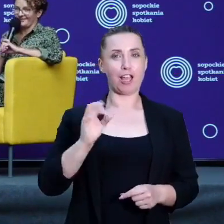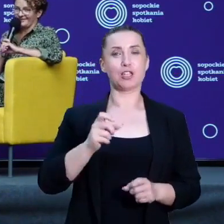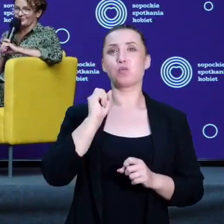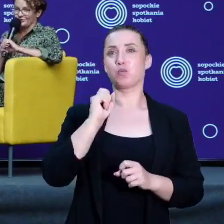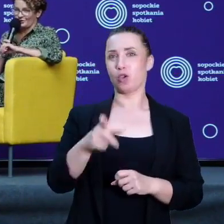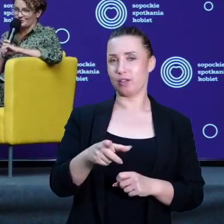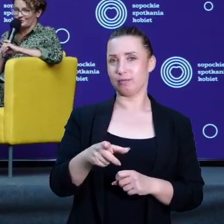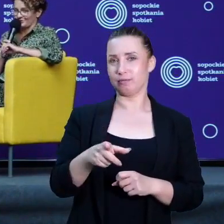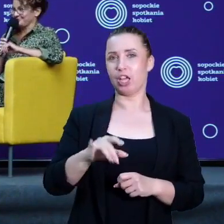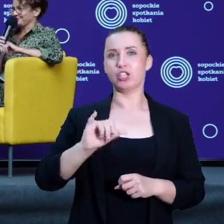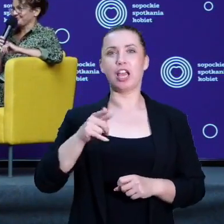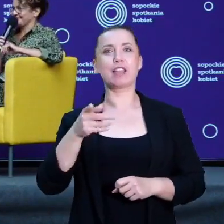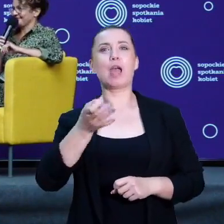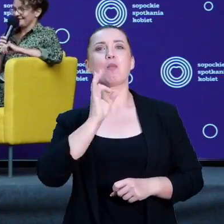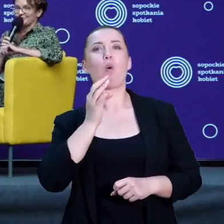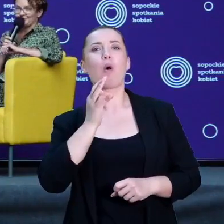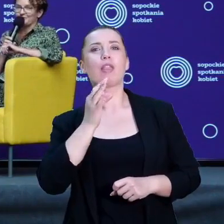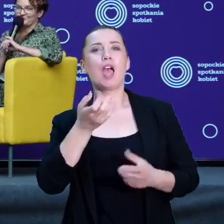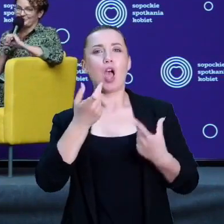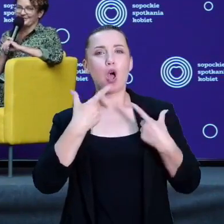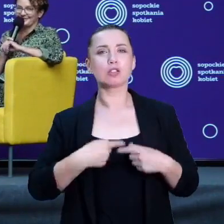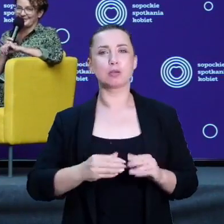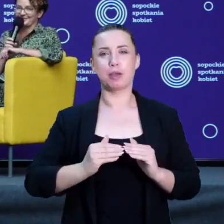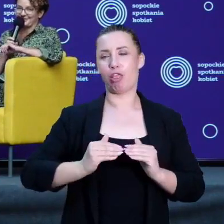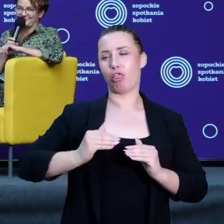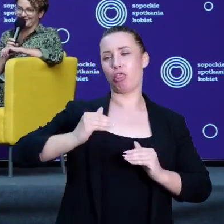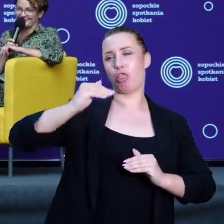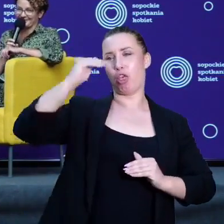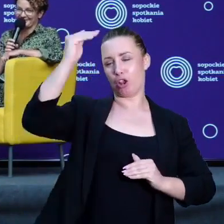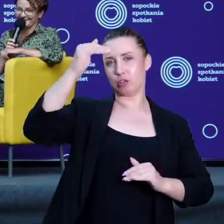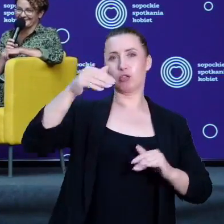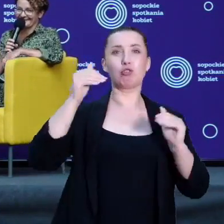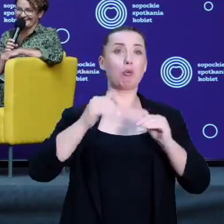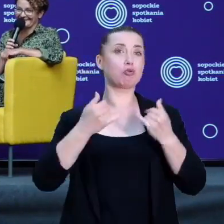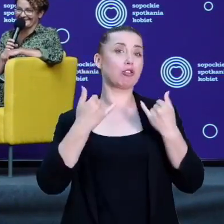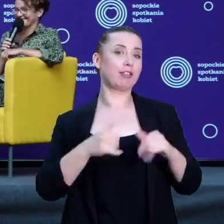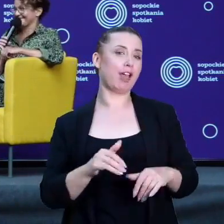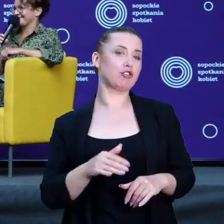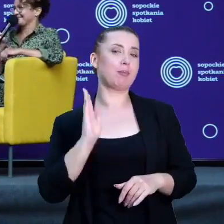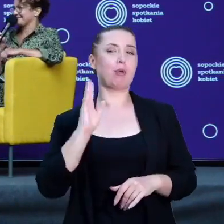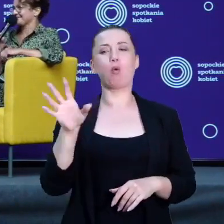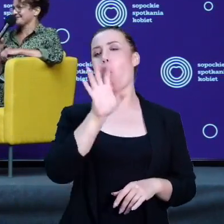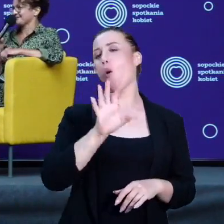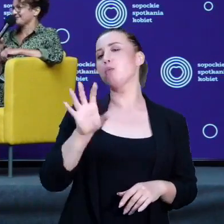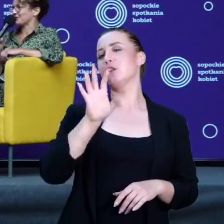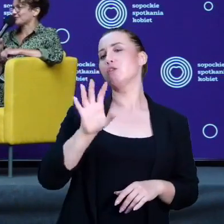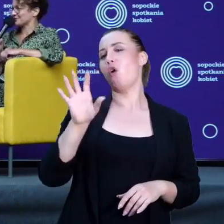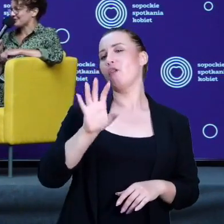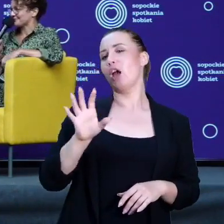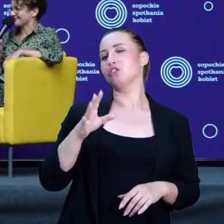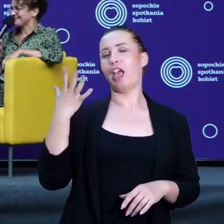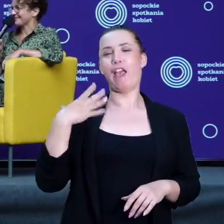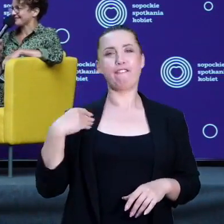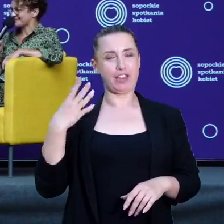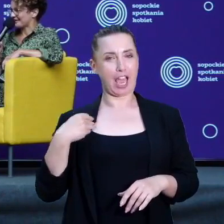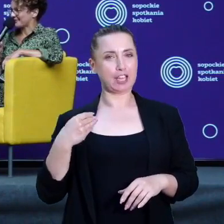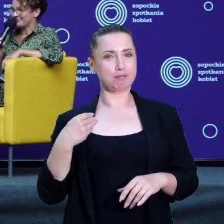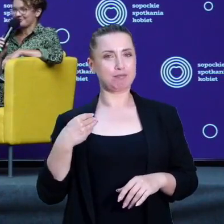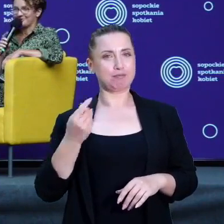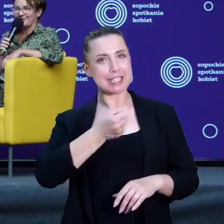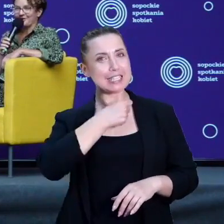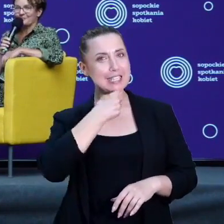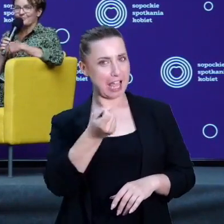osoby dorosną, to będą trochę inaczej patrzeć na wiek dojrzały i